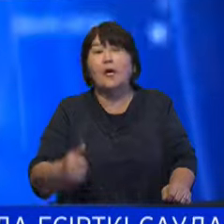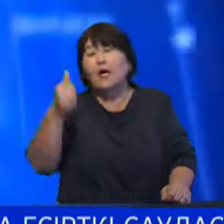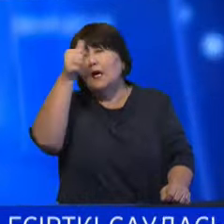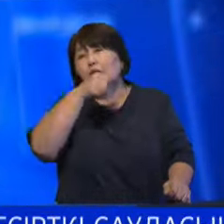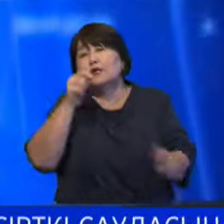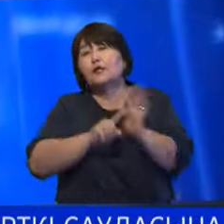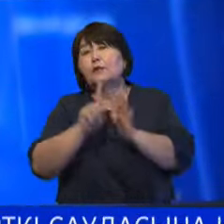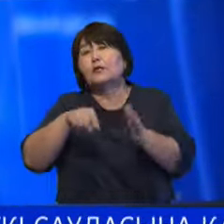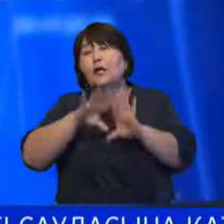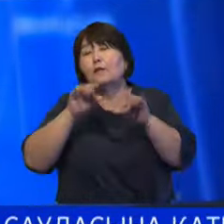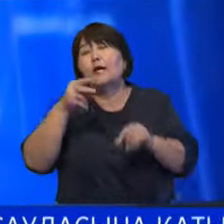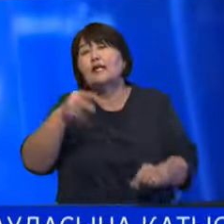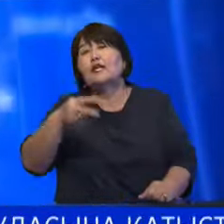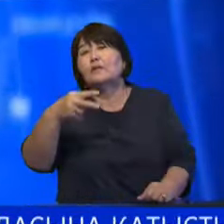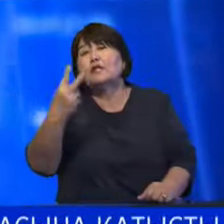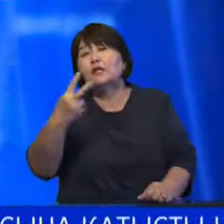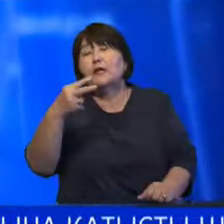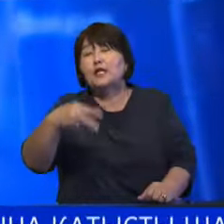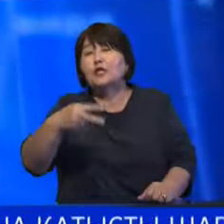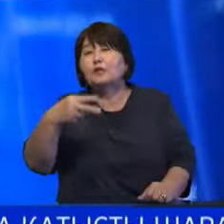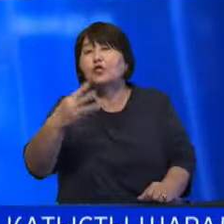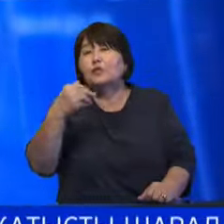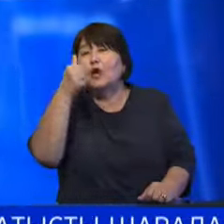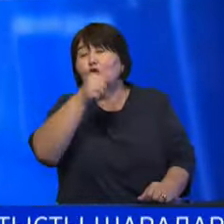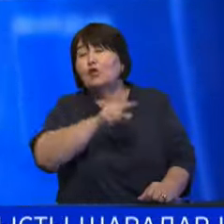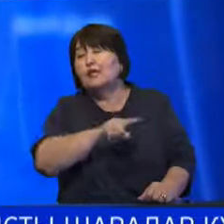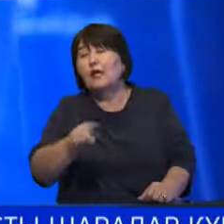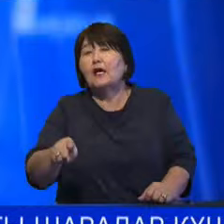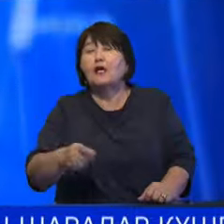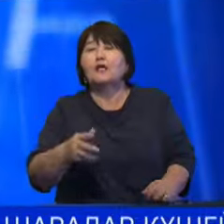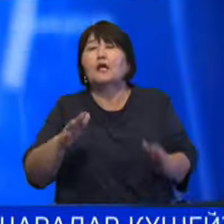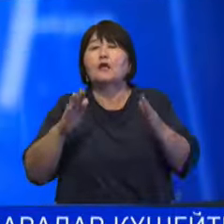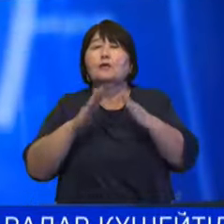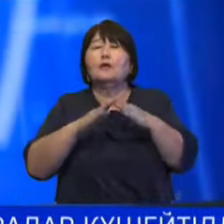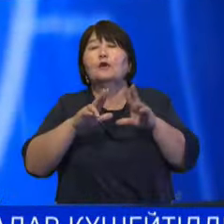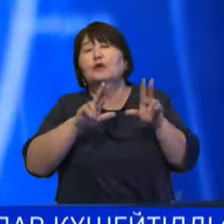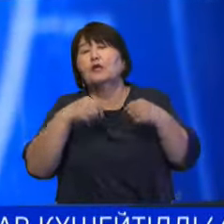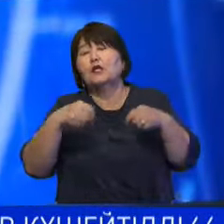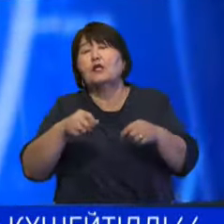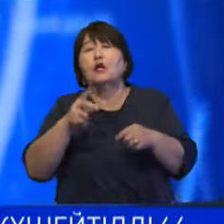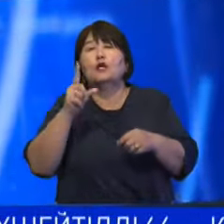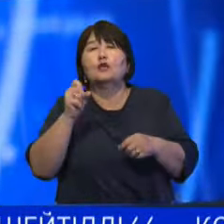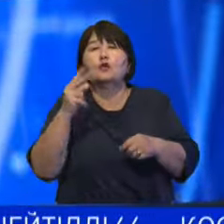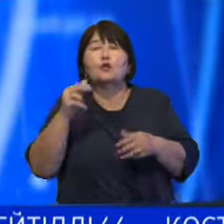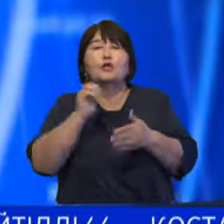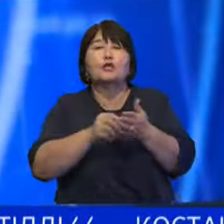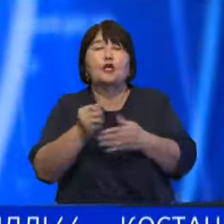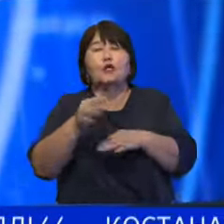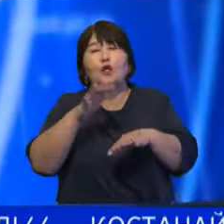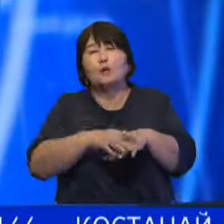Жыл басынан бері қала бойынша 2022-2023 жылдар аралығында мүлкін сатқан 113 салық төлеушіден